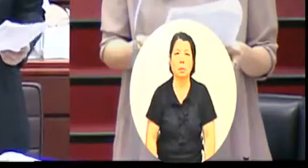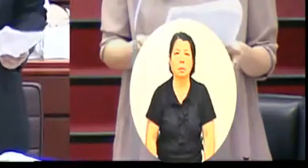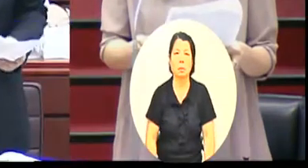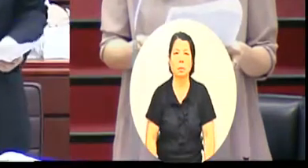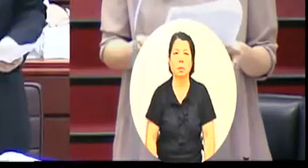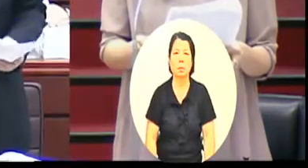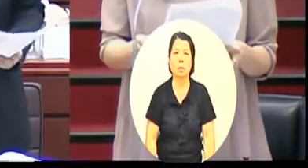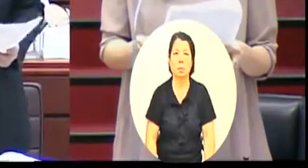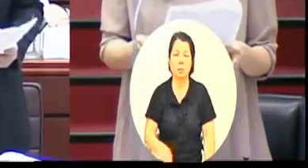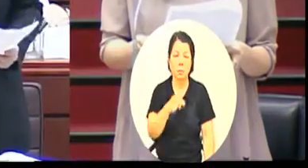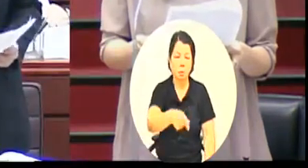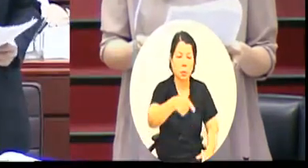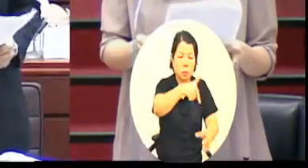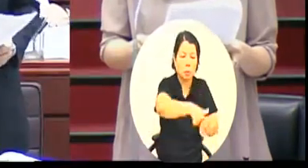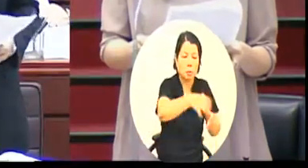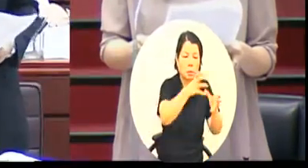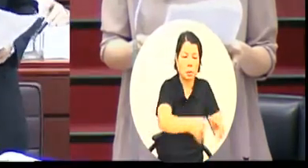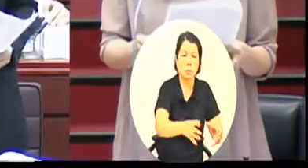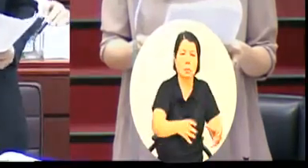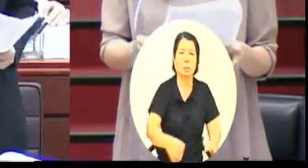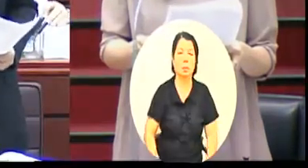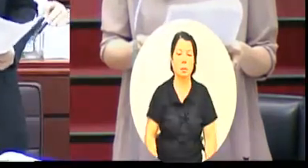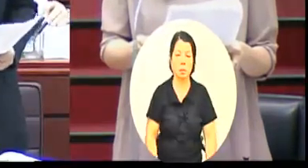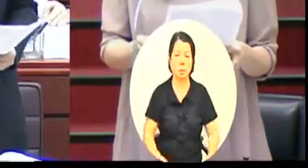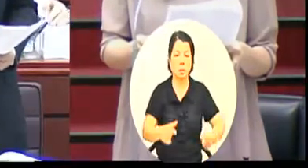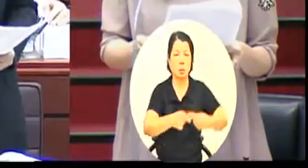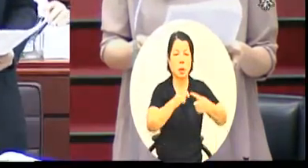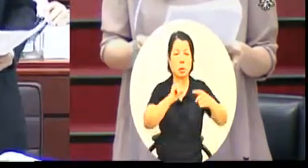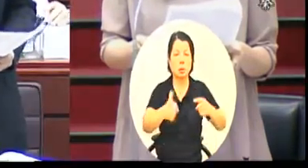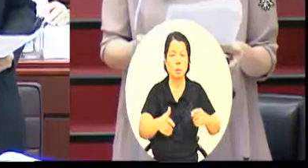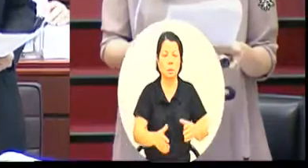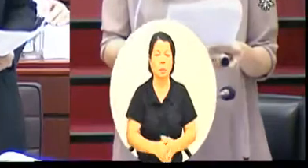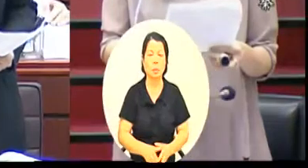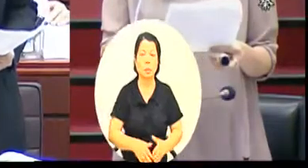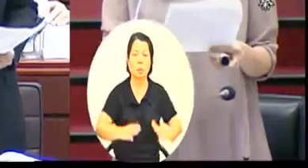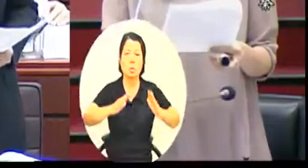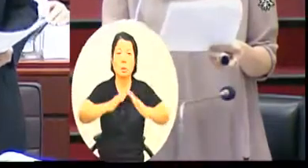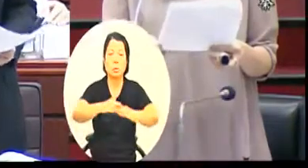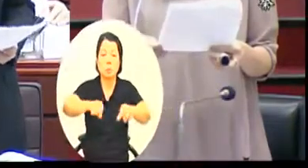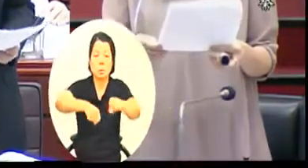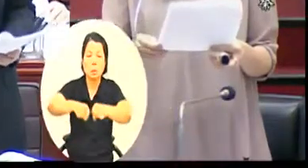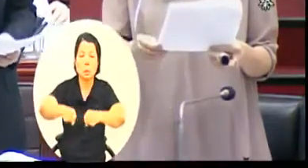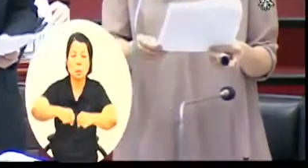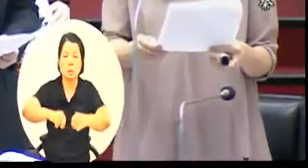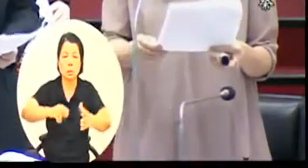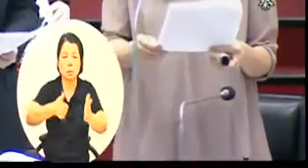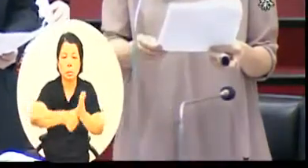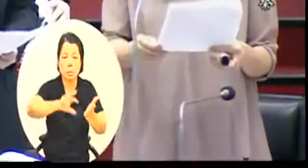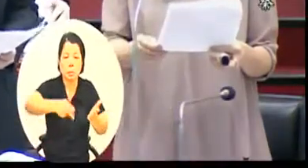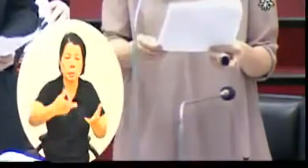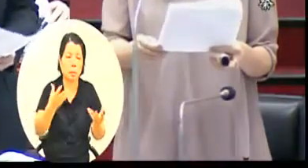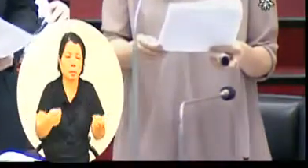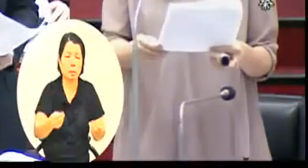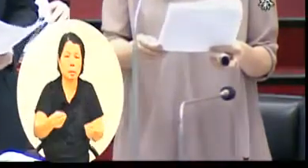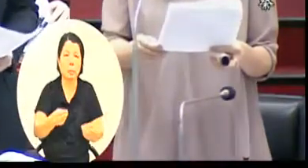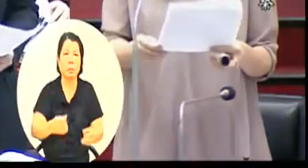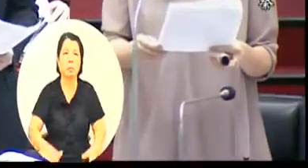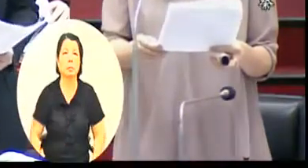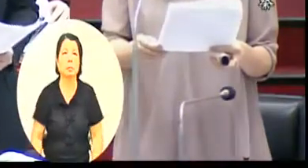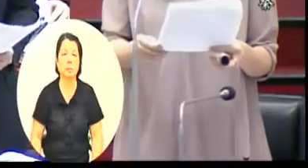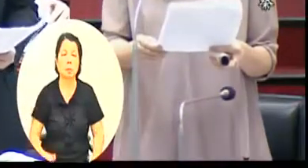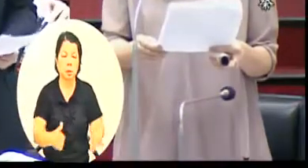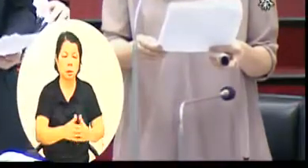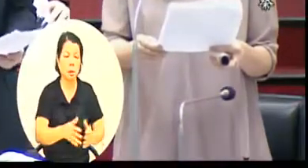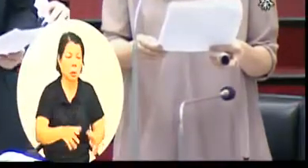这个加油站的设置，它第一个它没有涉及都市计划分区的变更。 好，那第二个，他依据的是经济